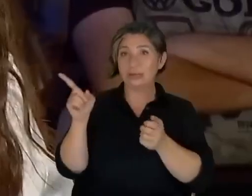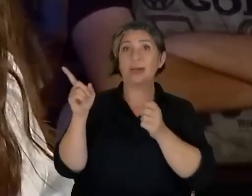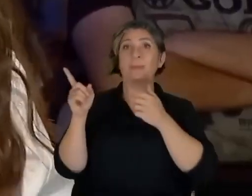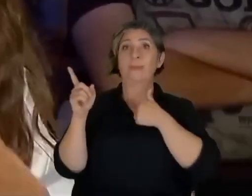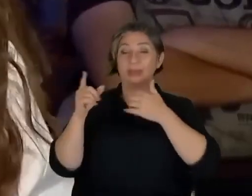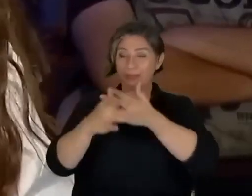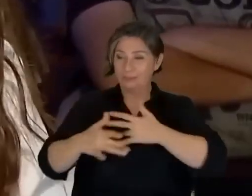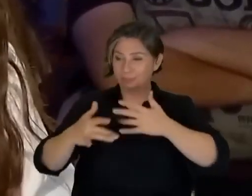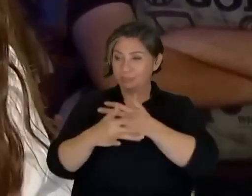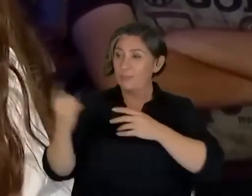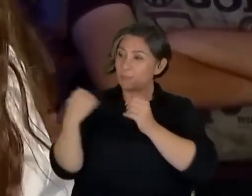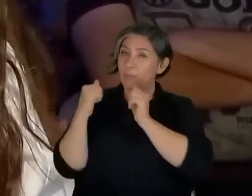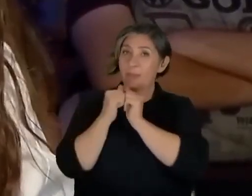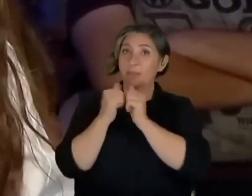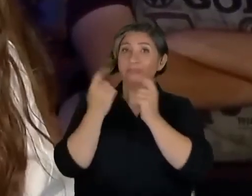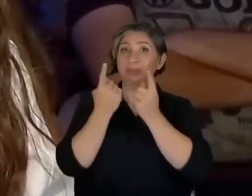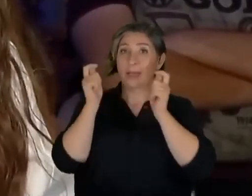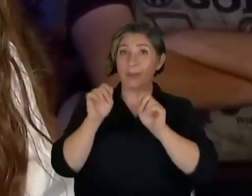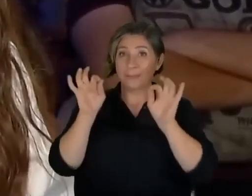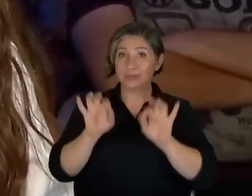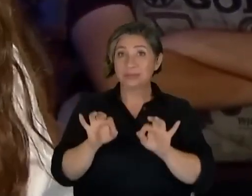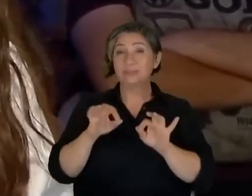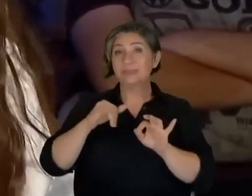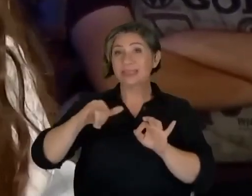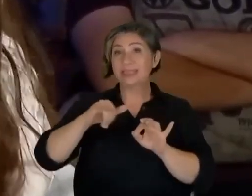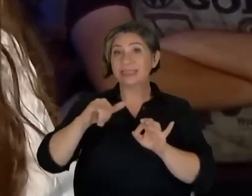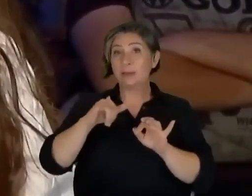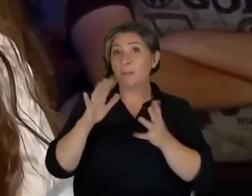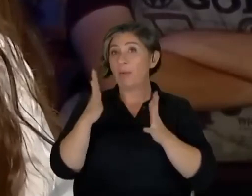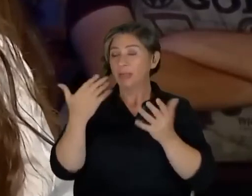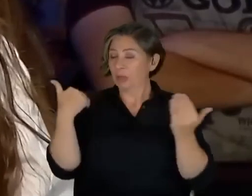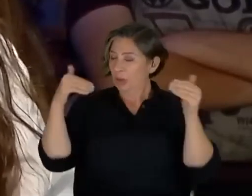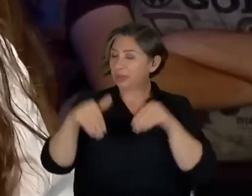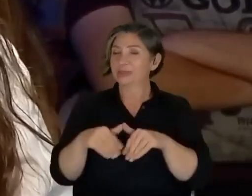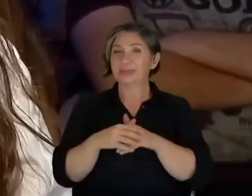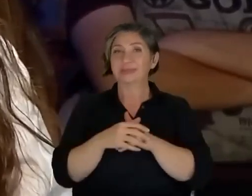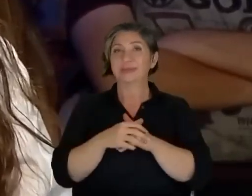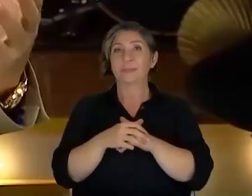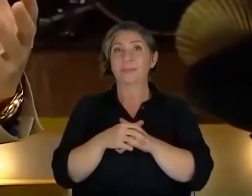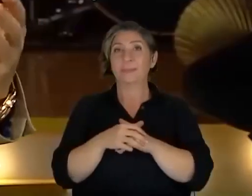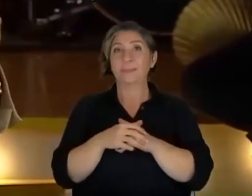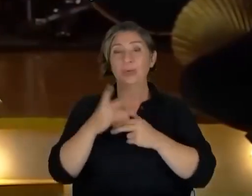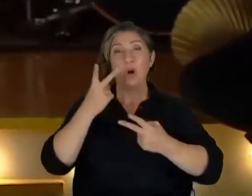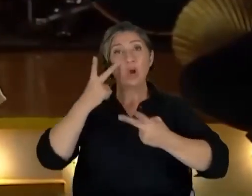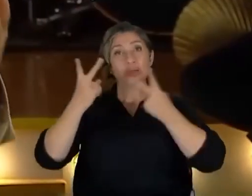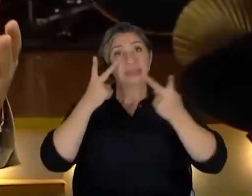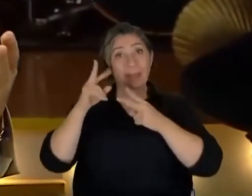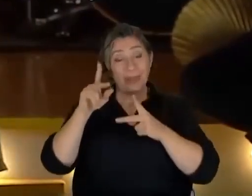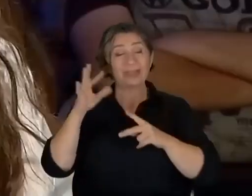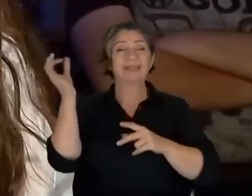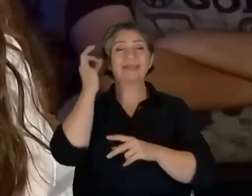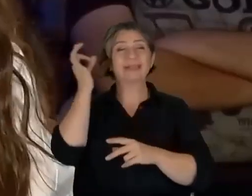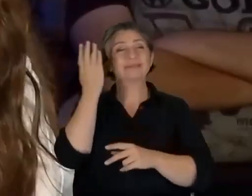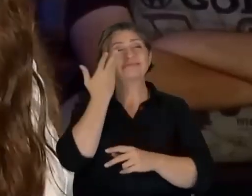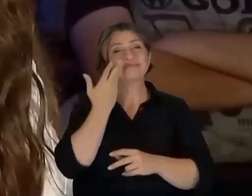Aksan'la birlikte onunla bir şeyler yapmaya başladım. Evet yakında belki geliriz çalmaya. Nasıl böyle bir gösteri gibi bir şey mi? Bir